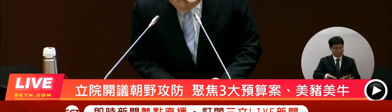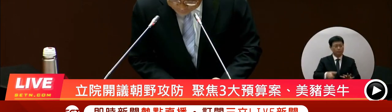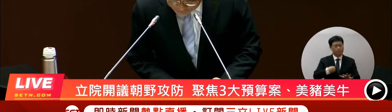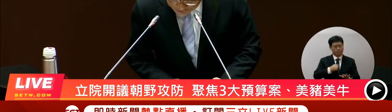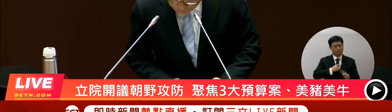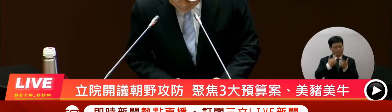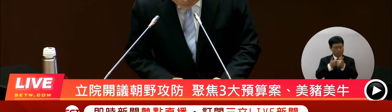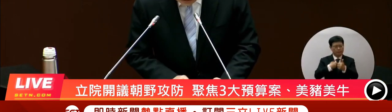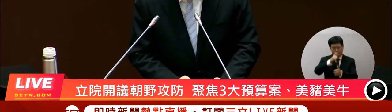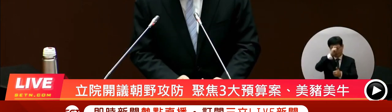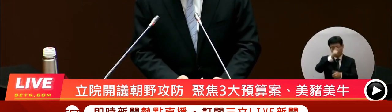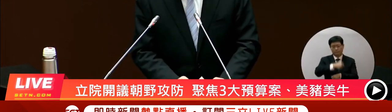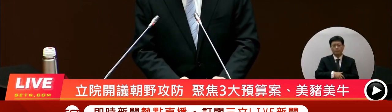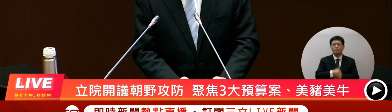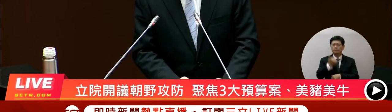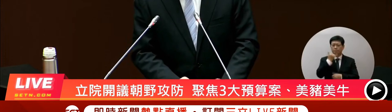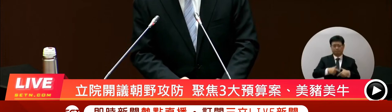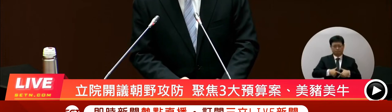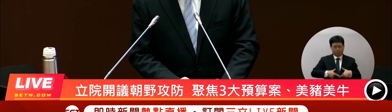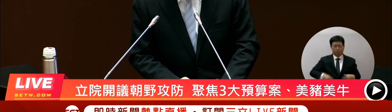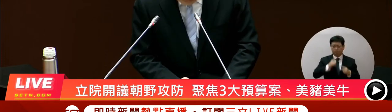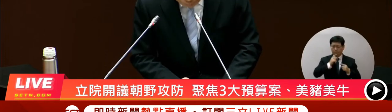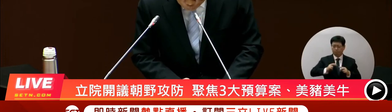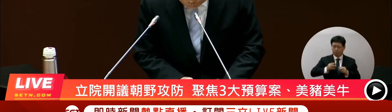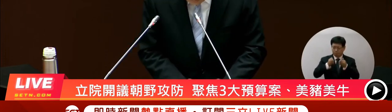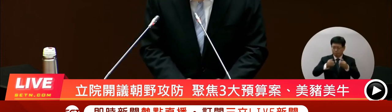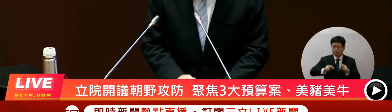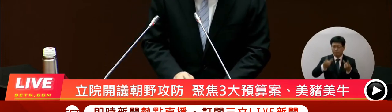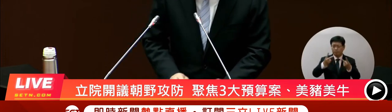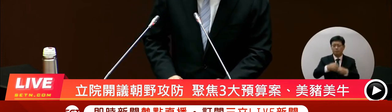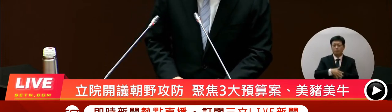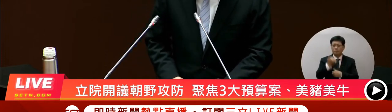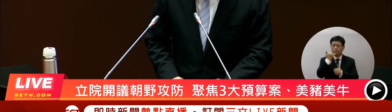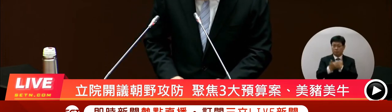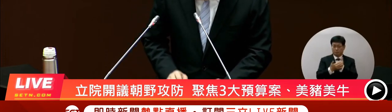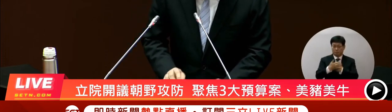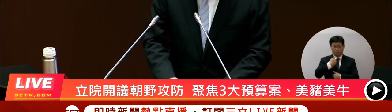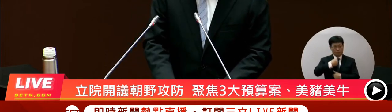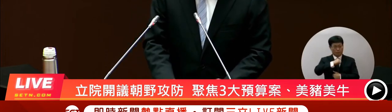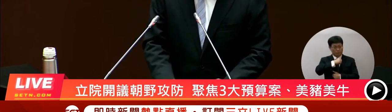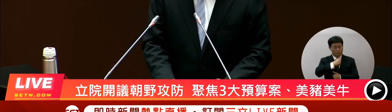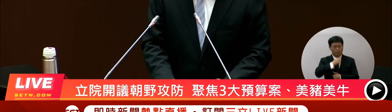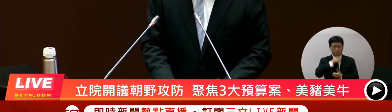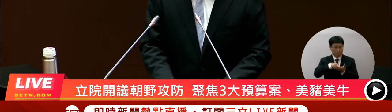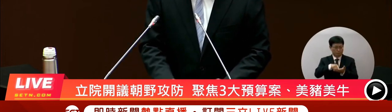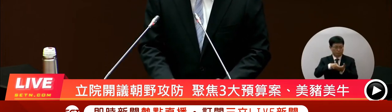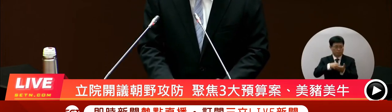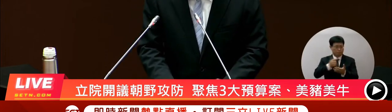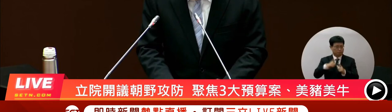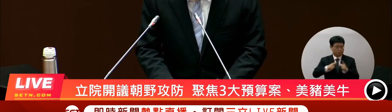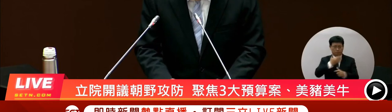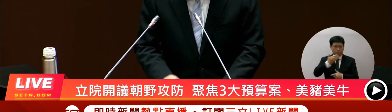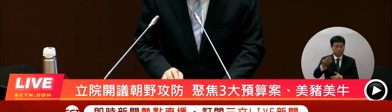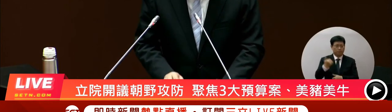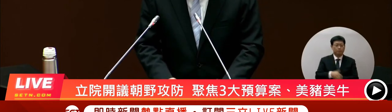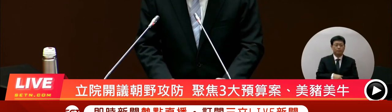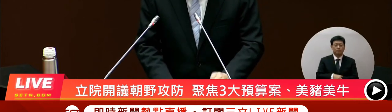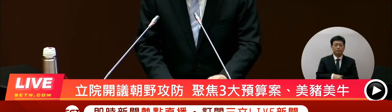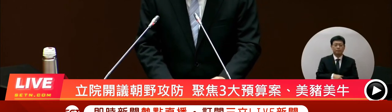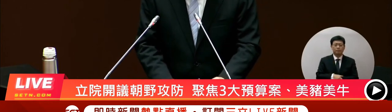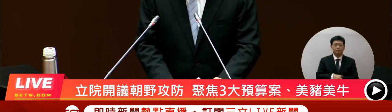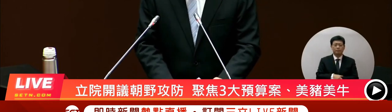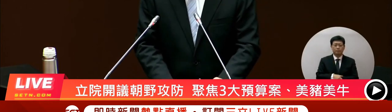一直希望勇敢跨出这一步，来为国家争取最大的利益。由